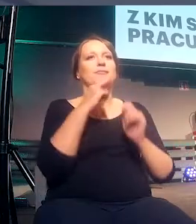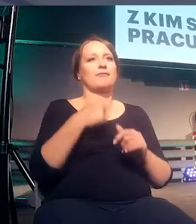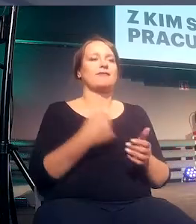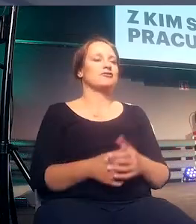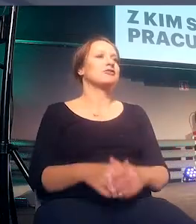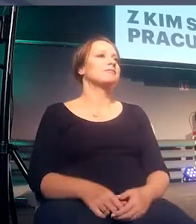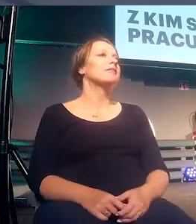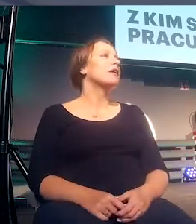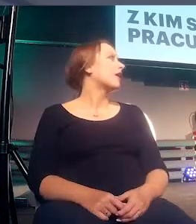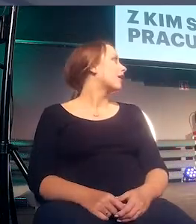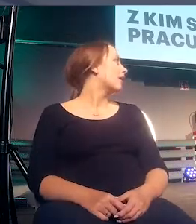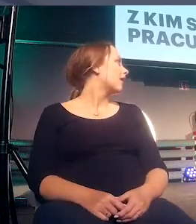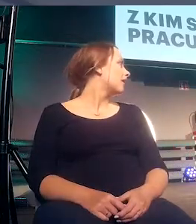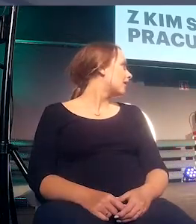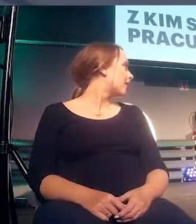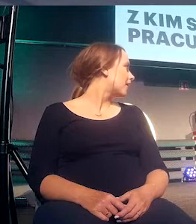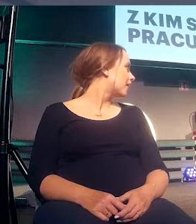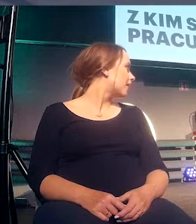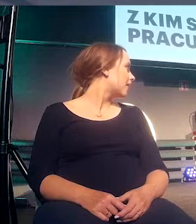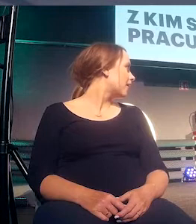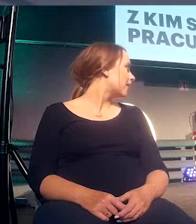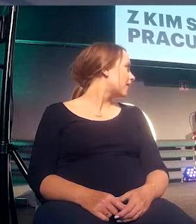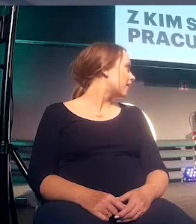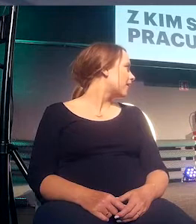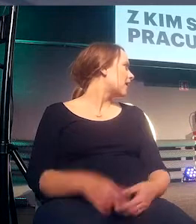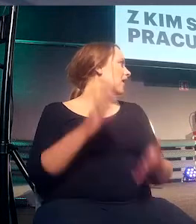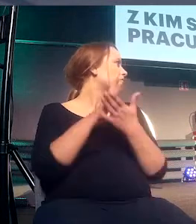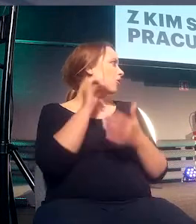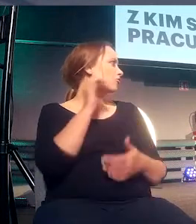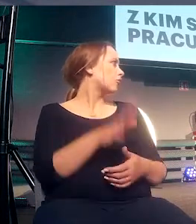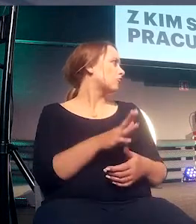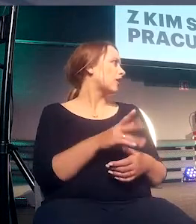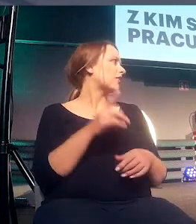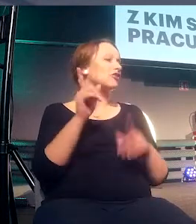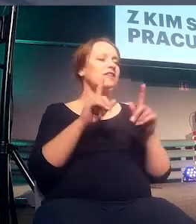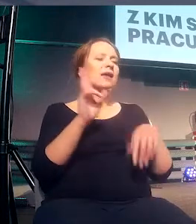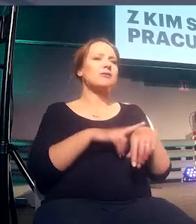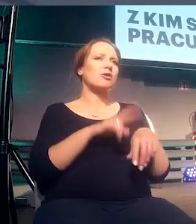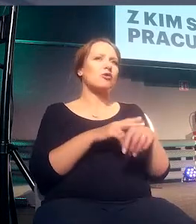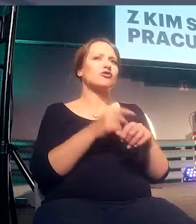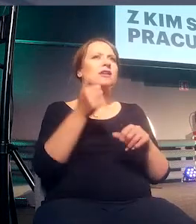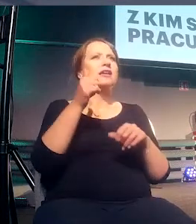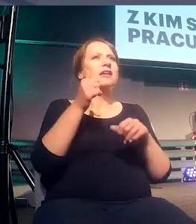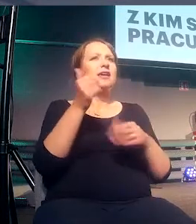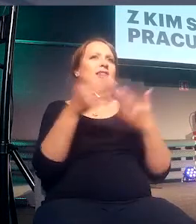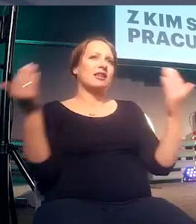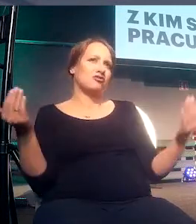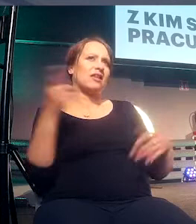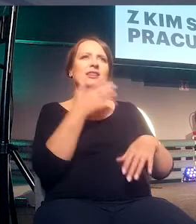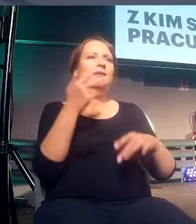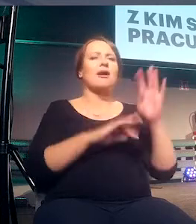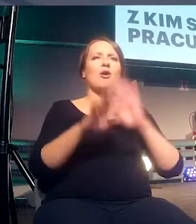nie raz w tygodniu na spotkaniu przez godzinę, tylko codziennie, parę godzin w ciągu dnia. Nie są to